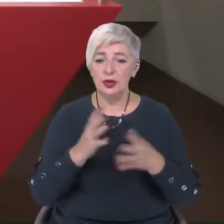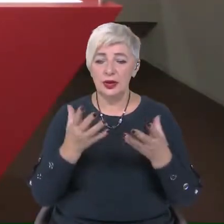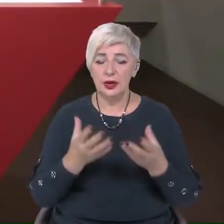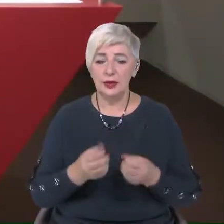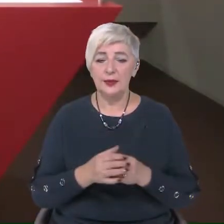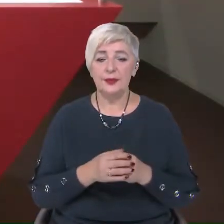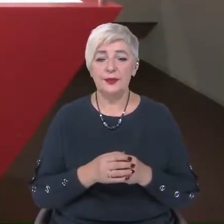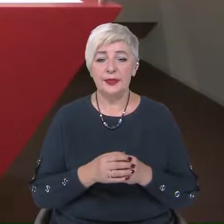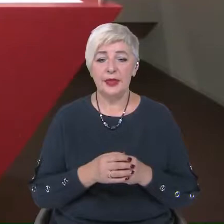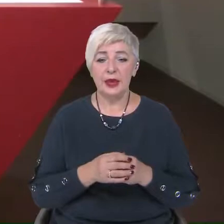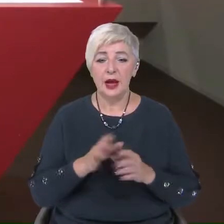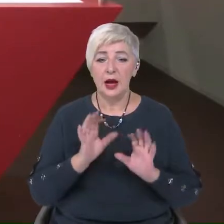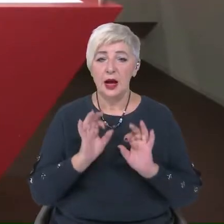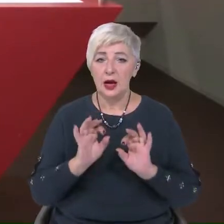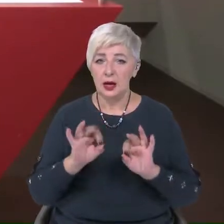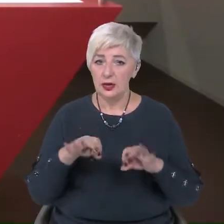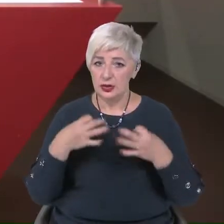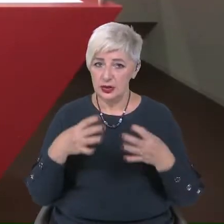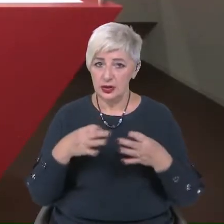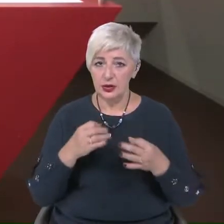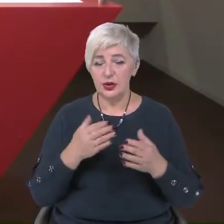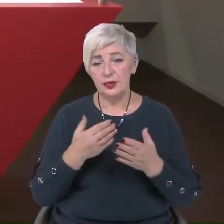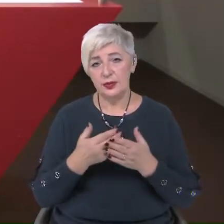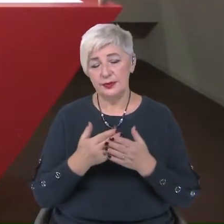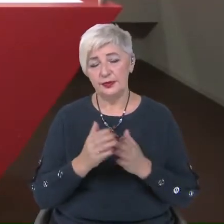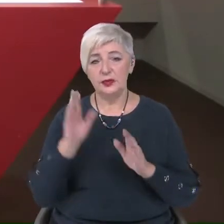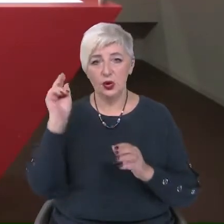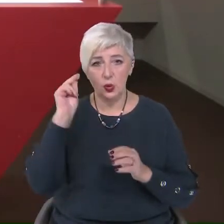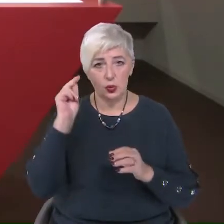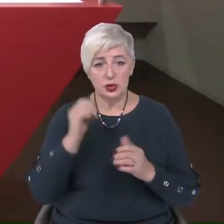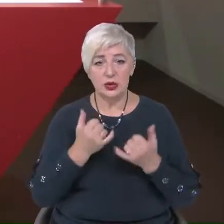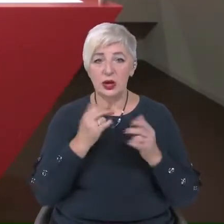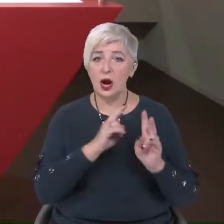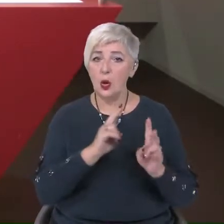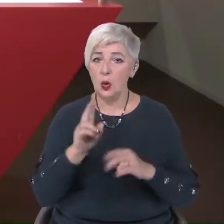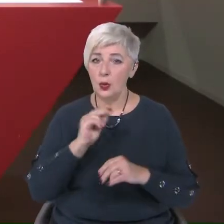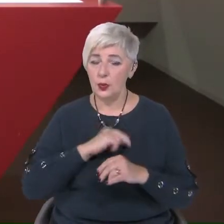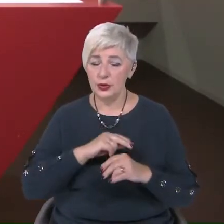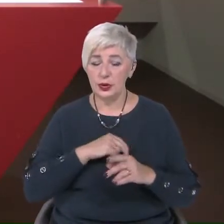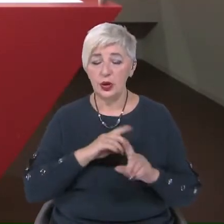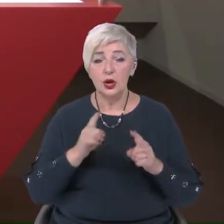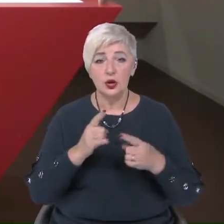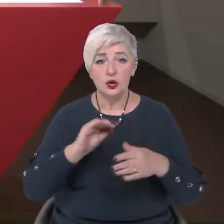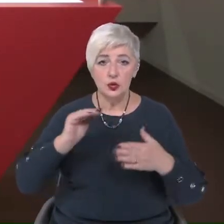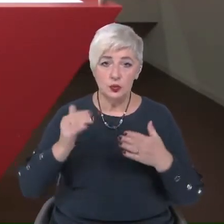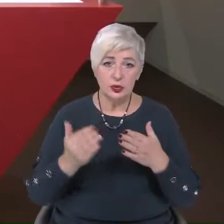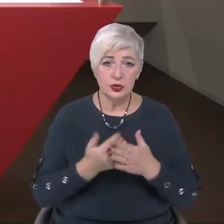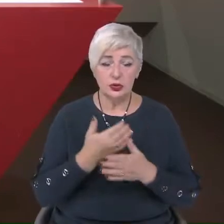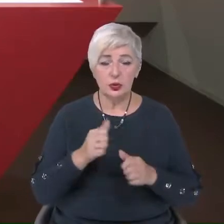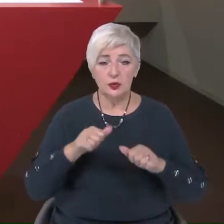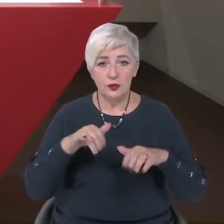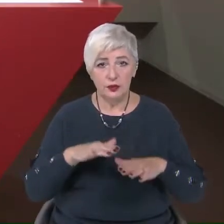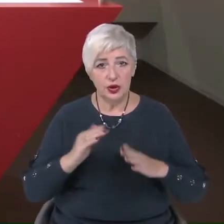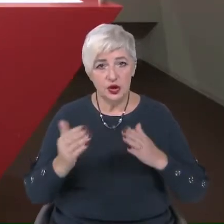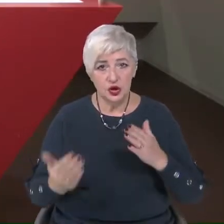дня. Розкажіть, будь ласка, про курси, для кого вони працюють і чому їх знову вирішили